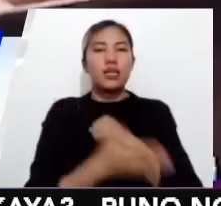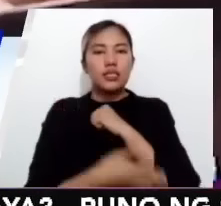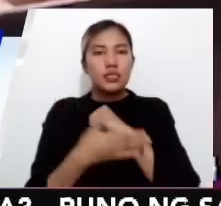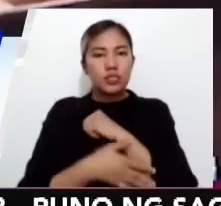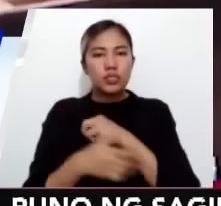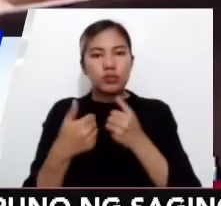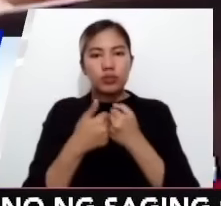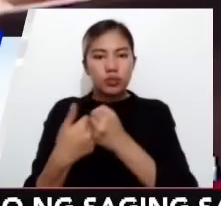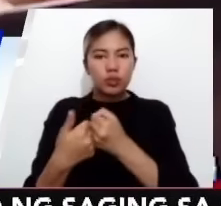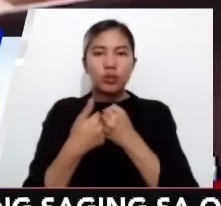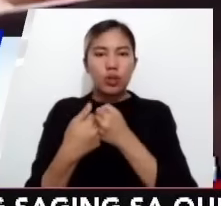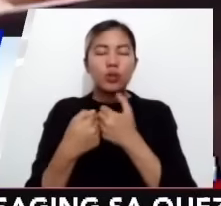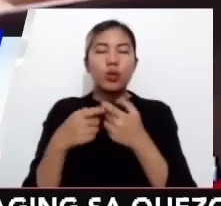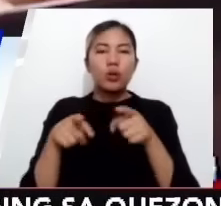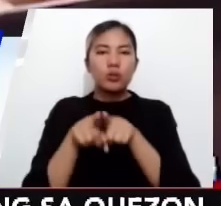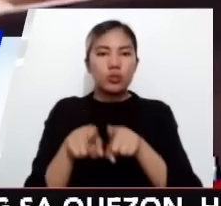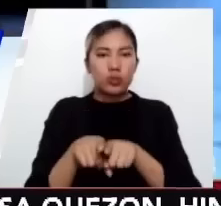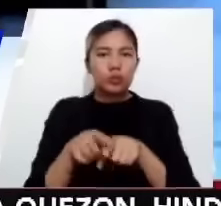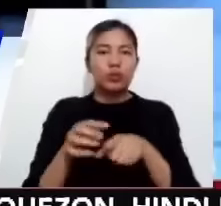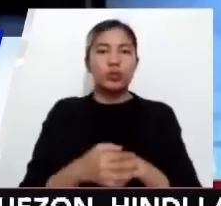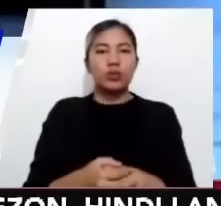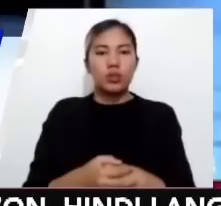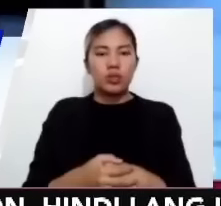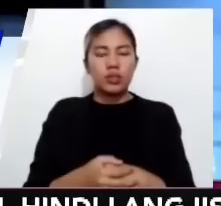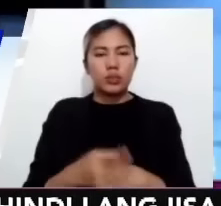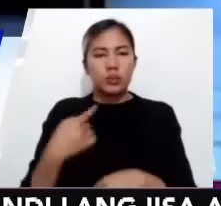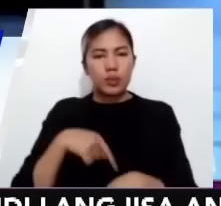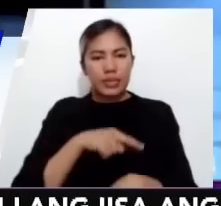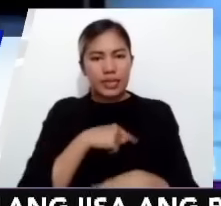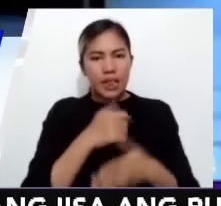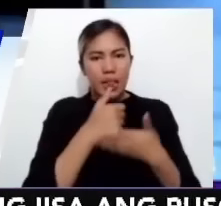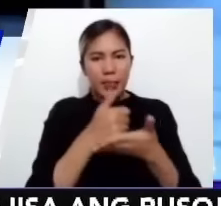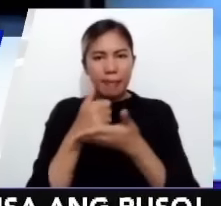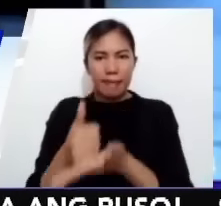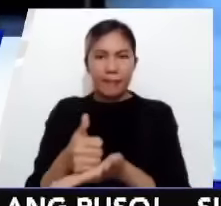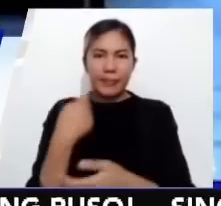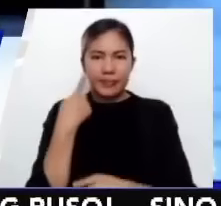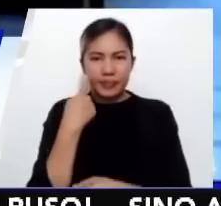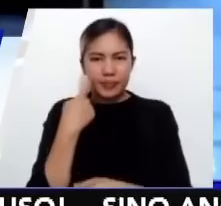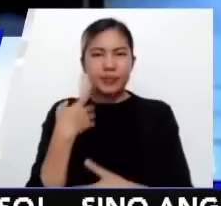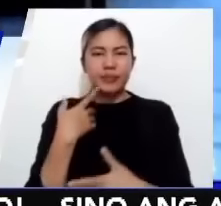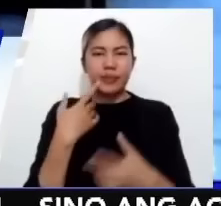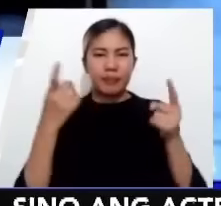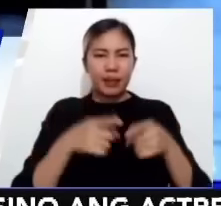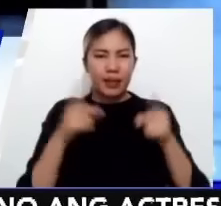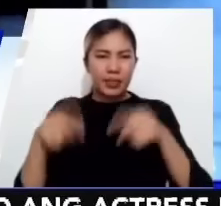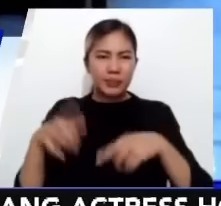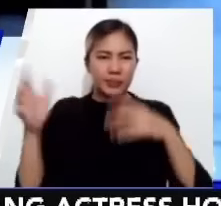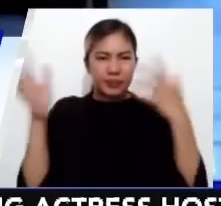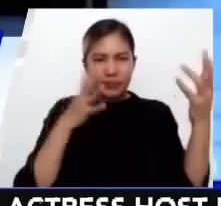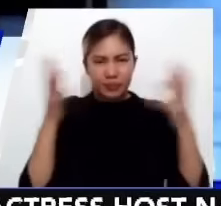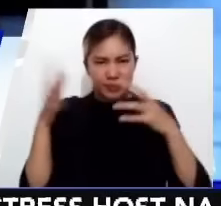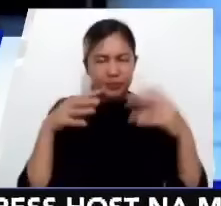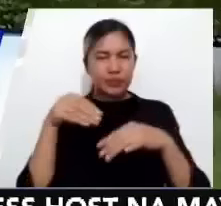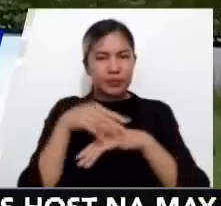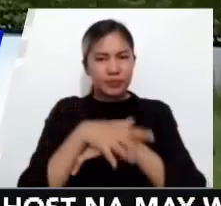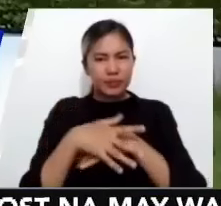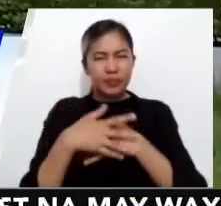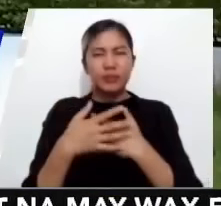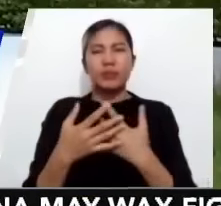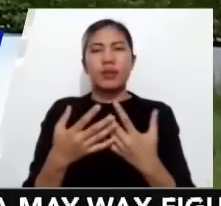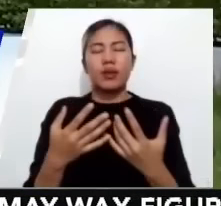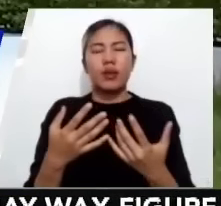pagbangon natin sa mga nakaraang mga bagyo na nagpahirap po sa ating mga kababayang nasalanta.